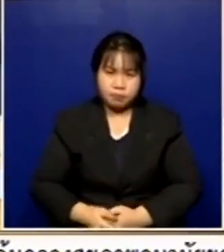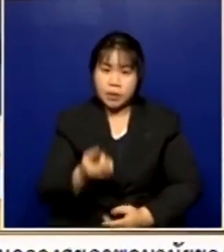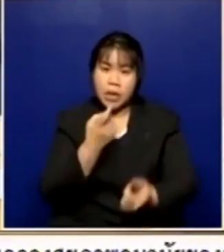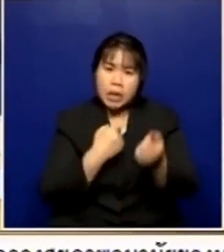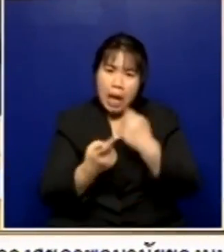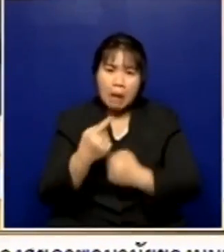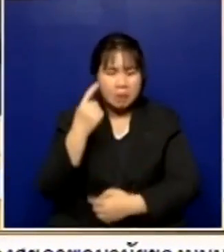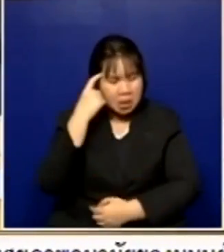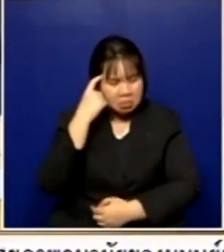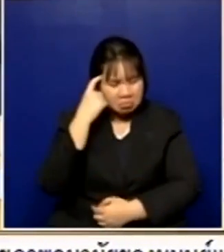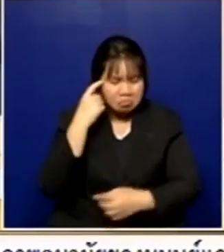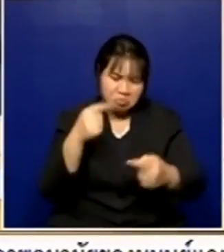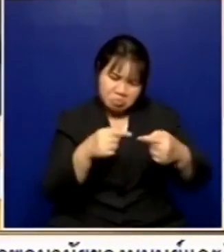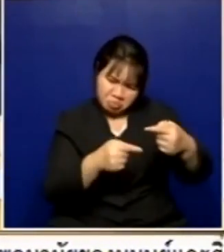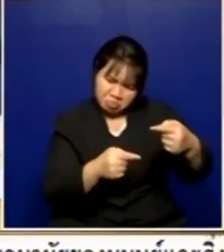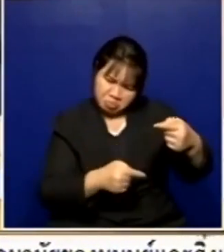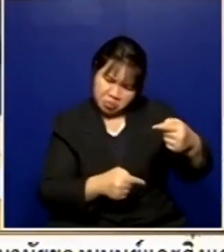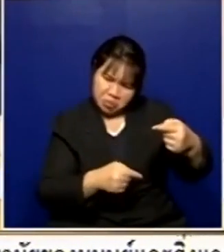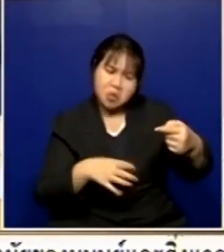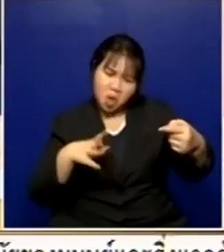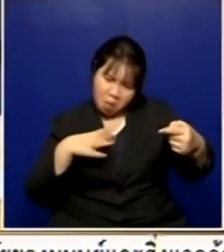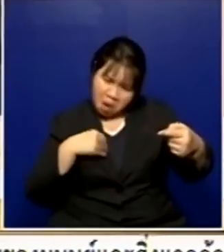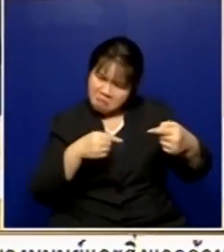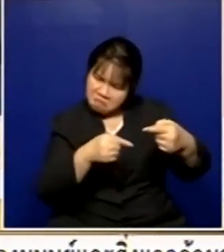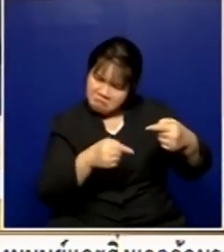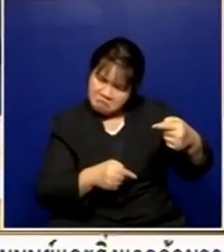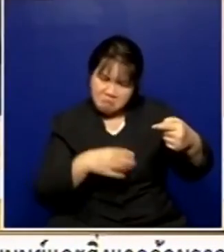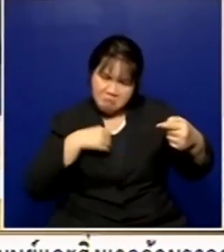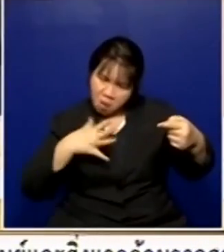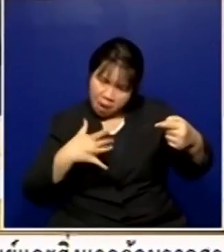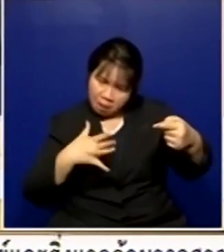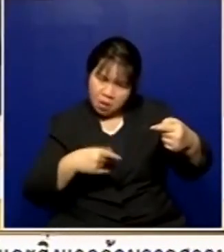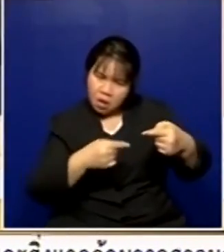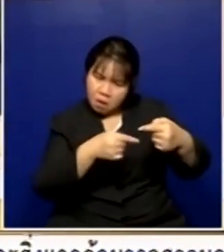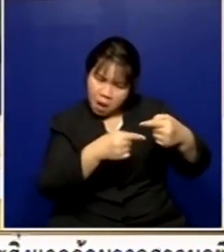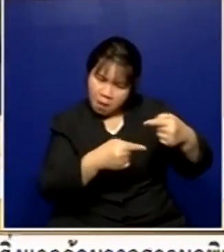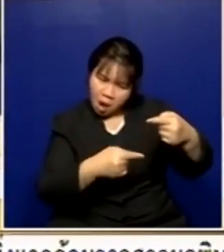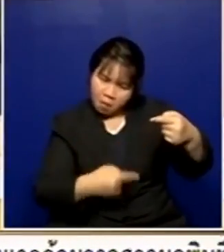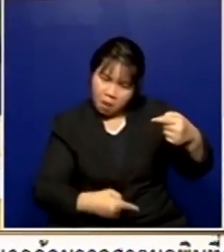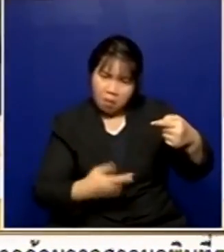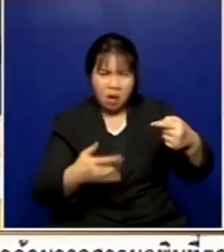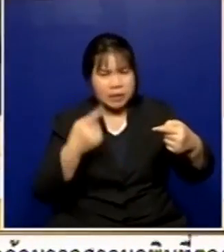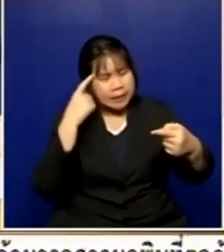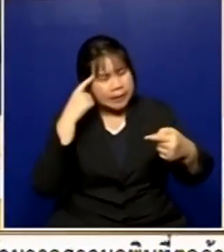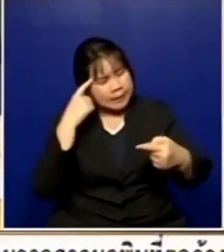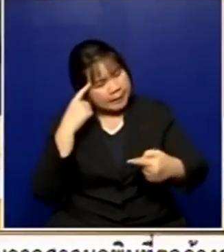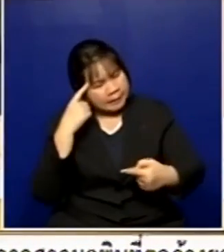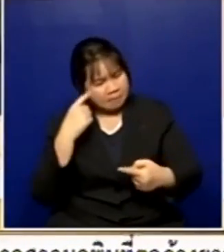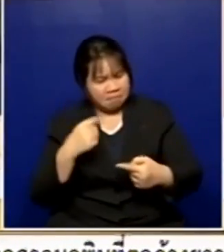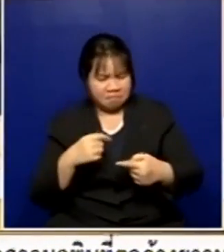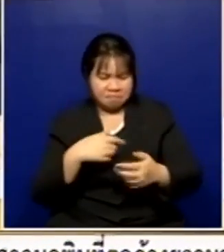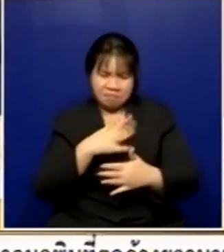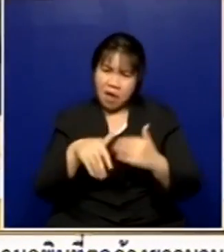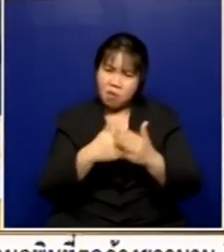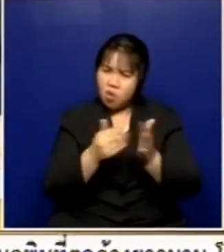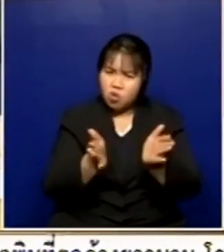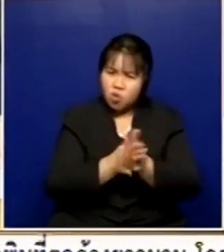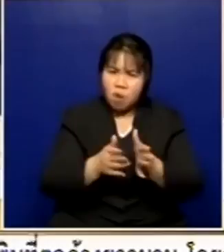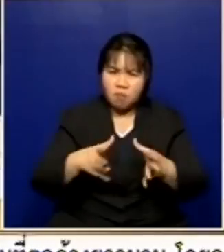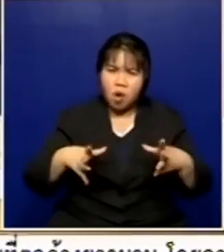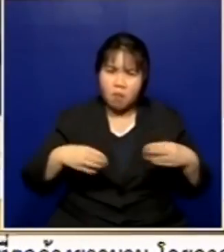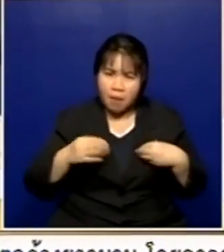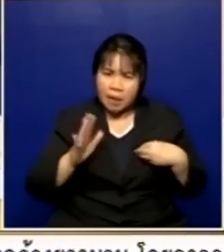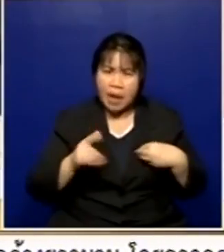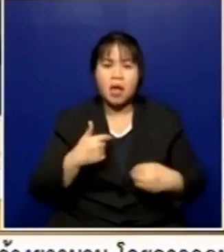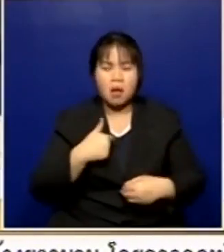มาว่าเห็นด้วยบางประเด็นแต่ไม่เห็นด้วยบางประเด็นแล้วเสนอมาพร้อมกันทั้งหมดท่านลำบากใจที่ต้องรับผมก็เรียนว่าผม